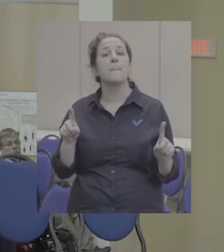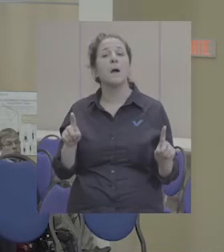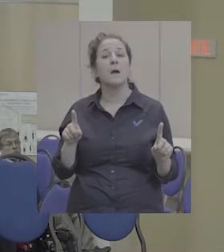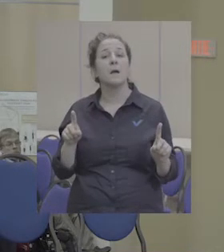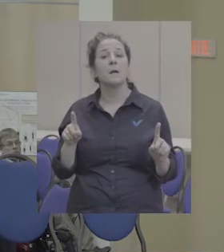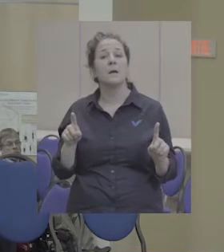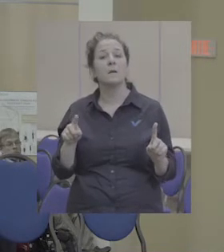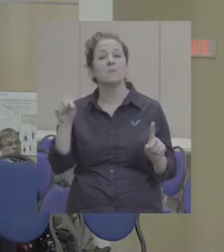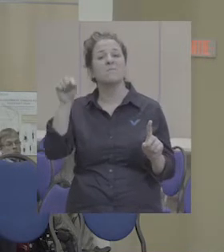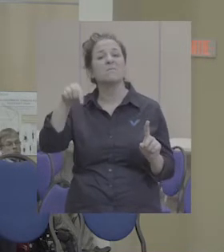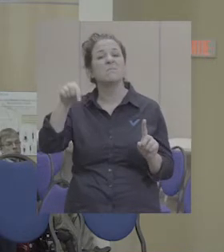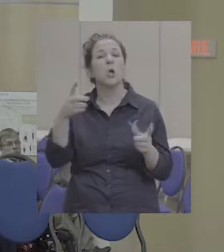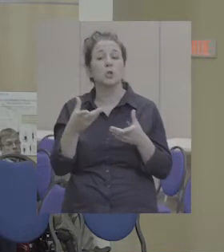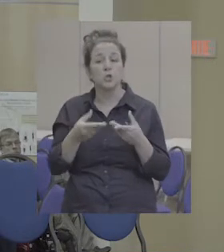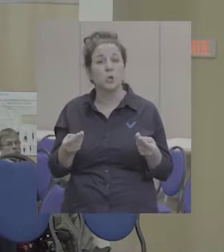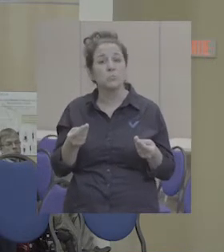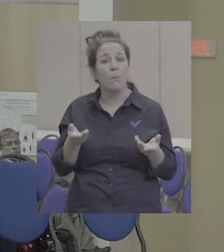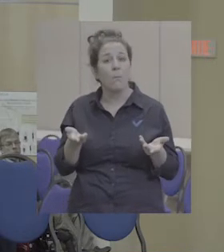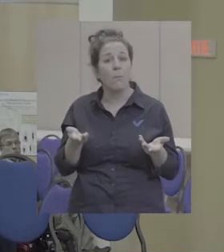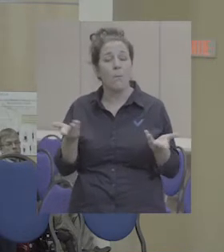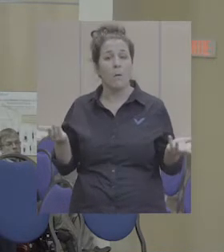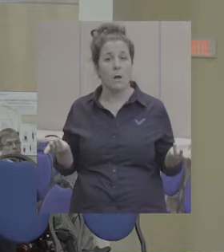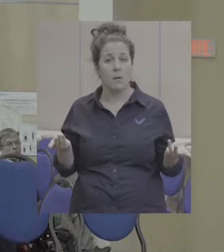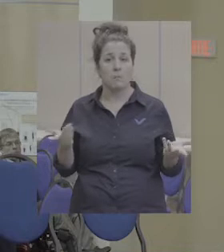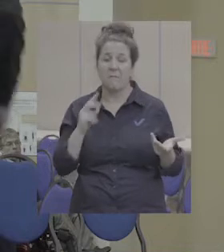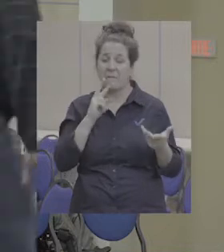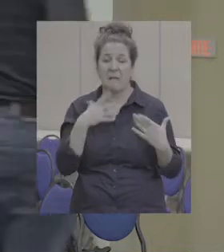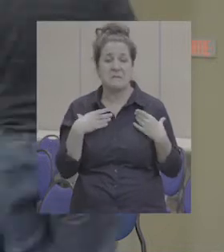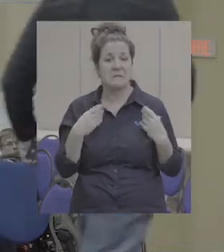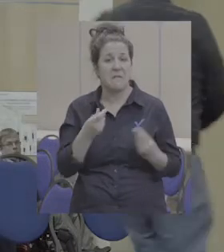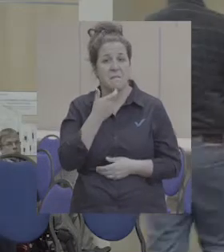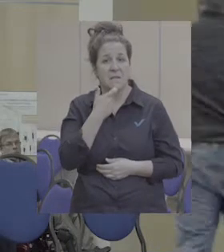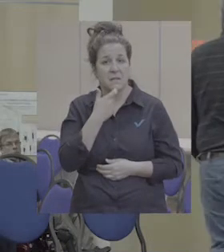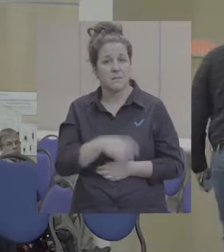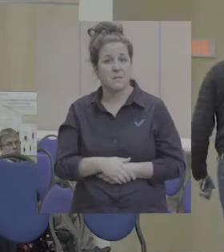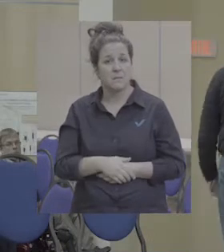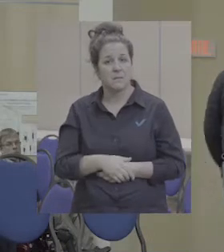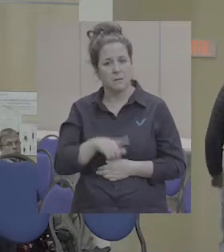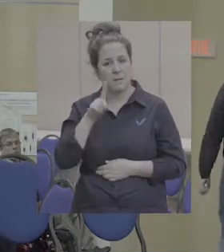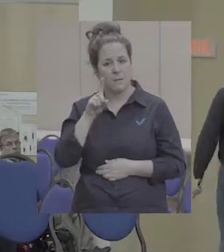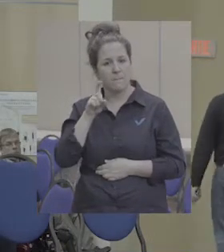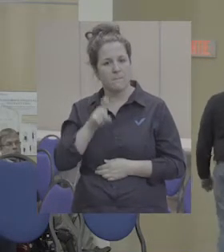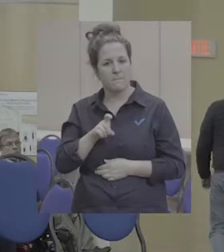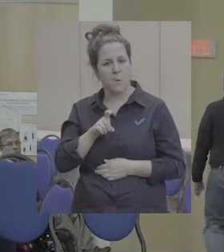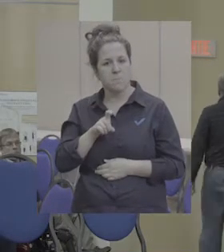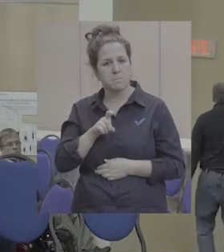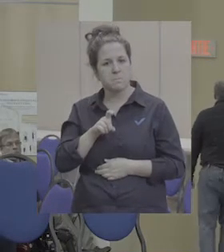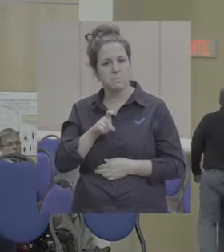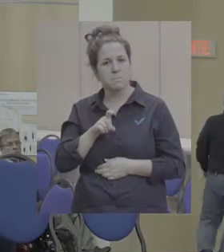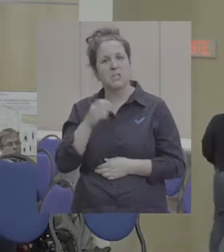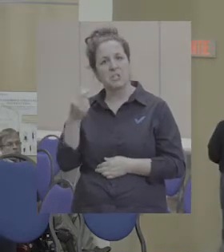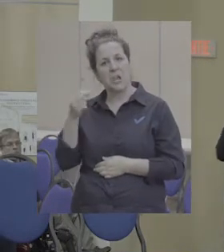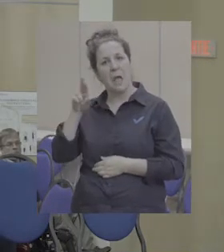la solution à ça, c'est très simple. Il faudrait de meilleures relations entre